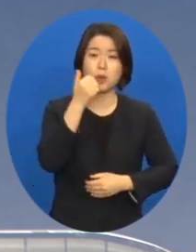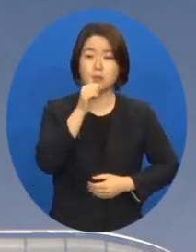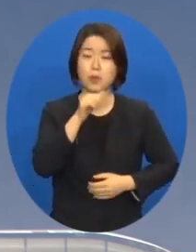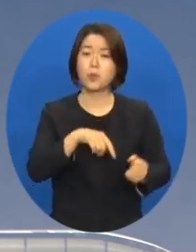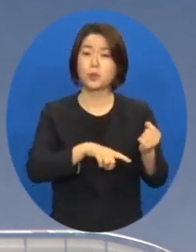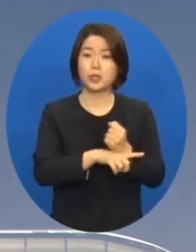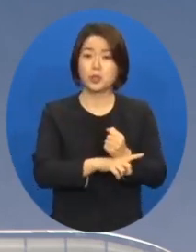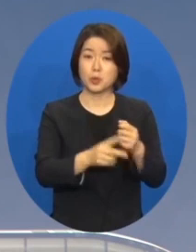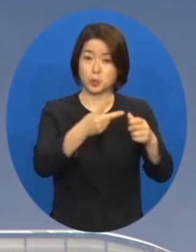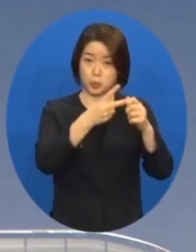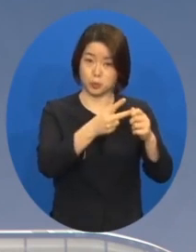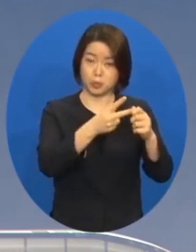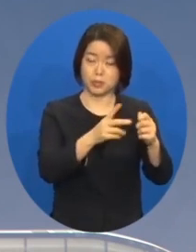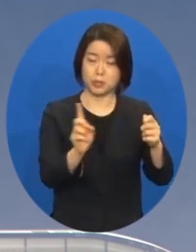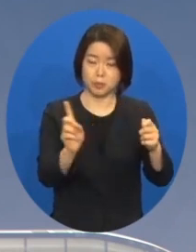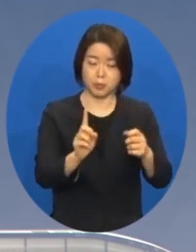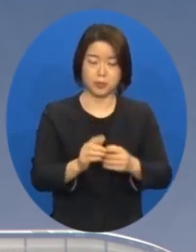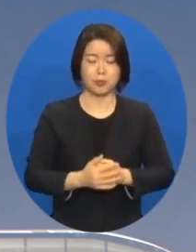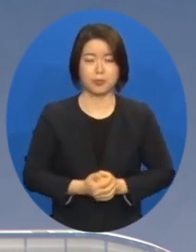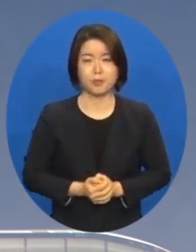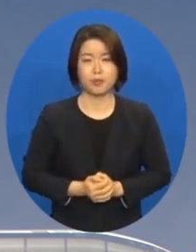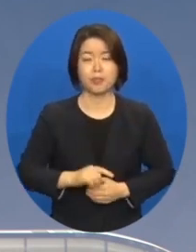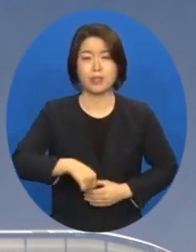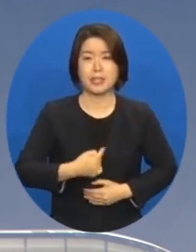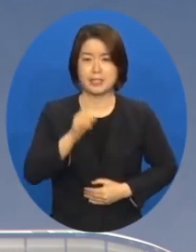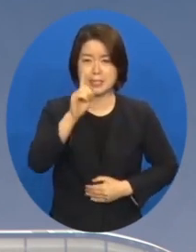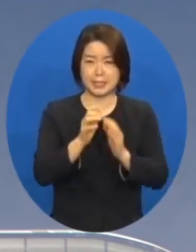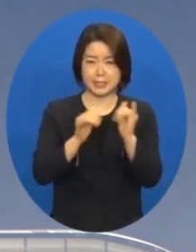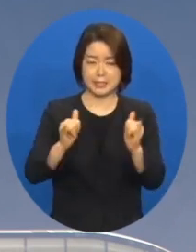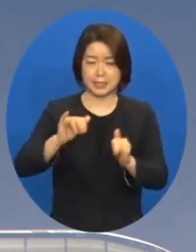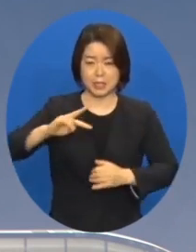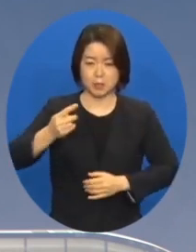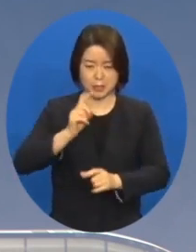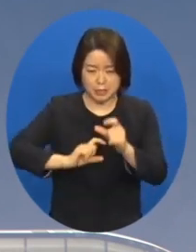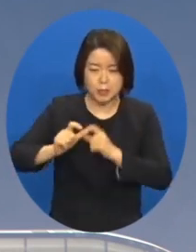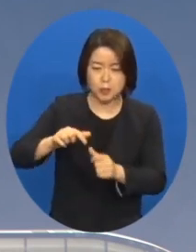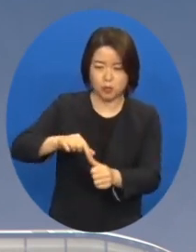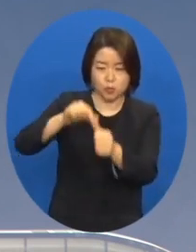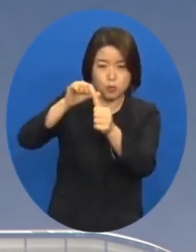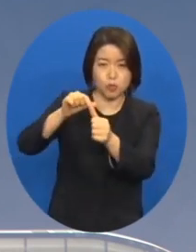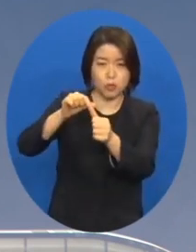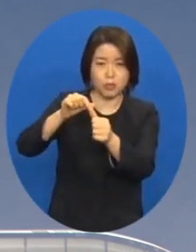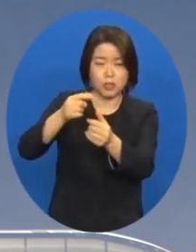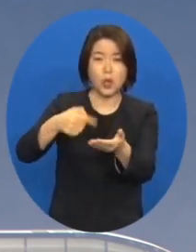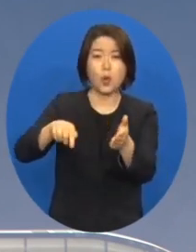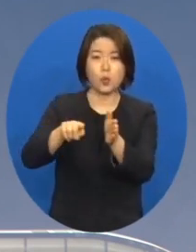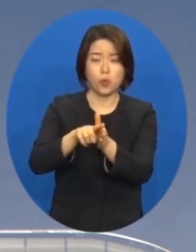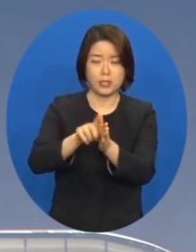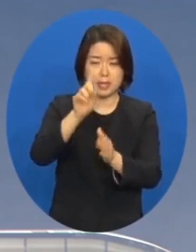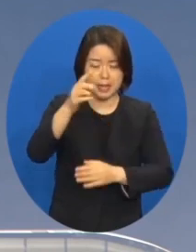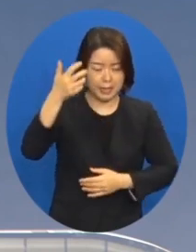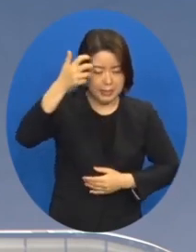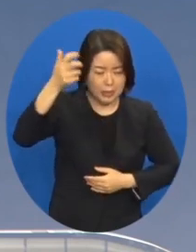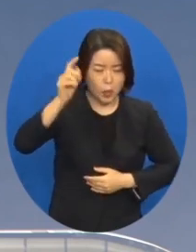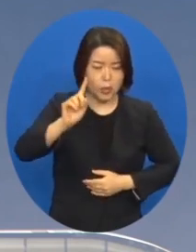이유가 자기가 한 사람이라도 더 구원하려고, 한 영혼이라도 더